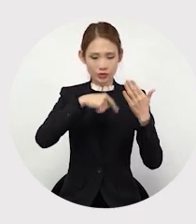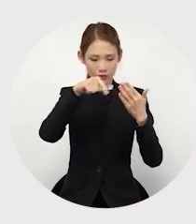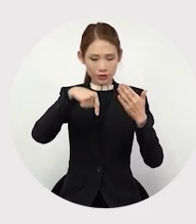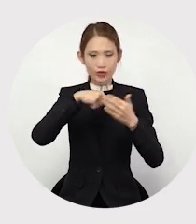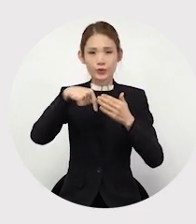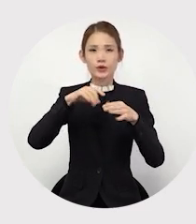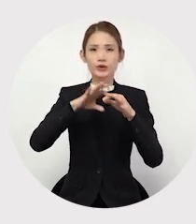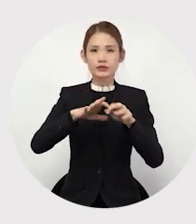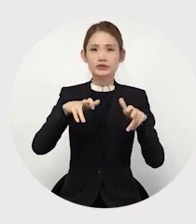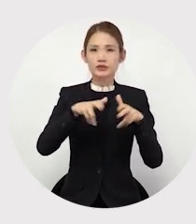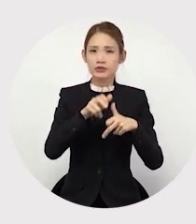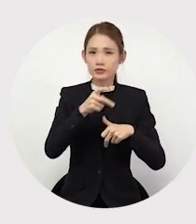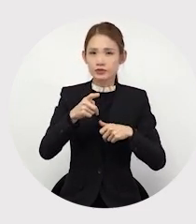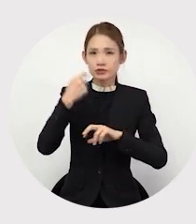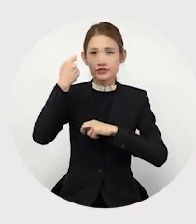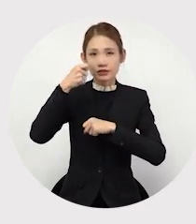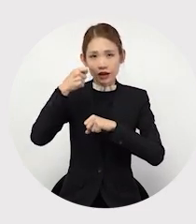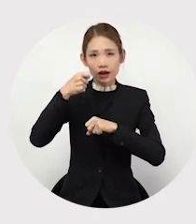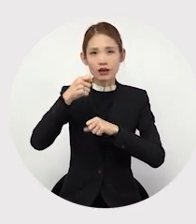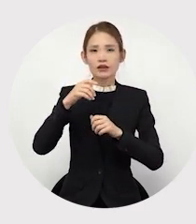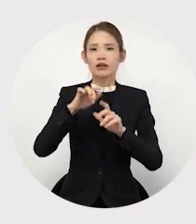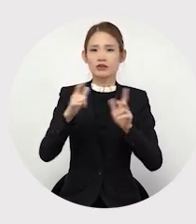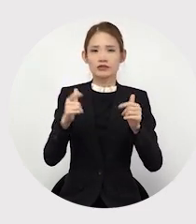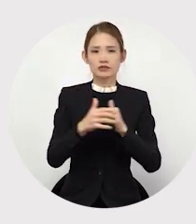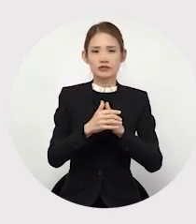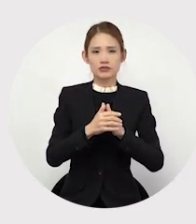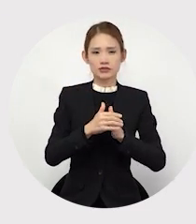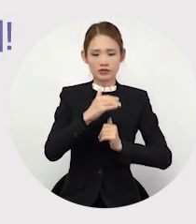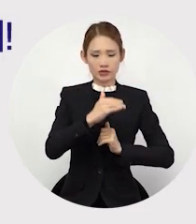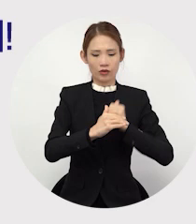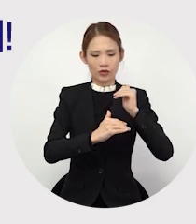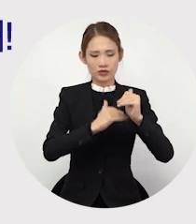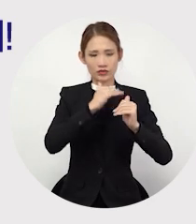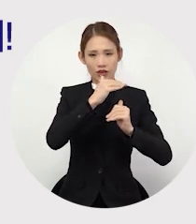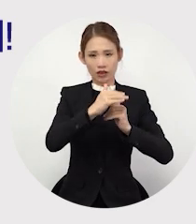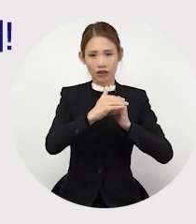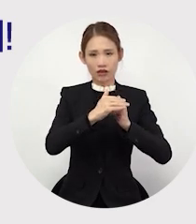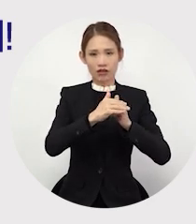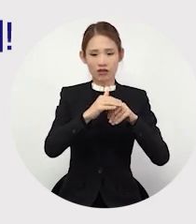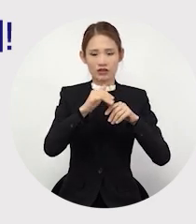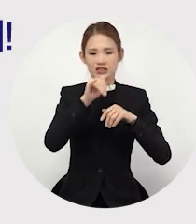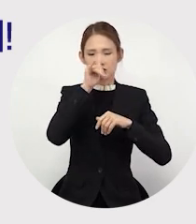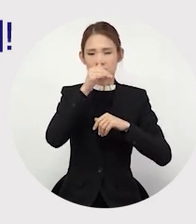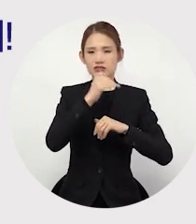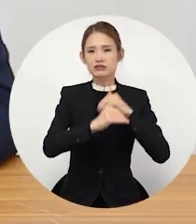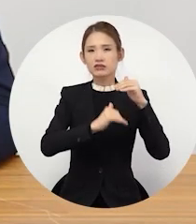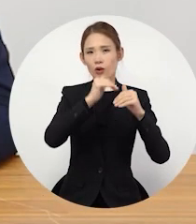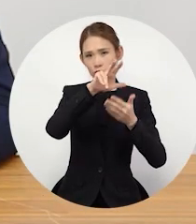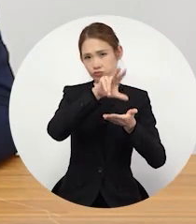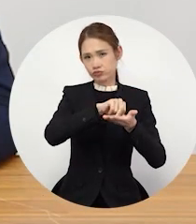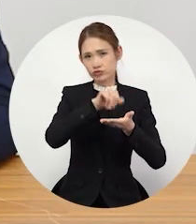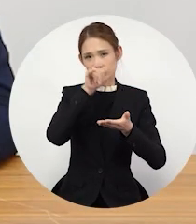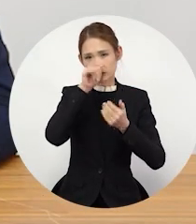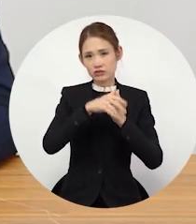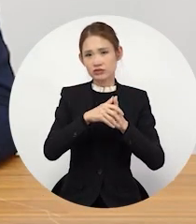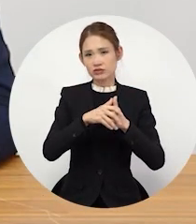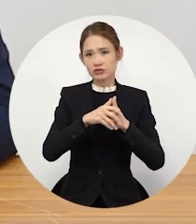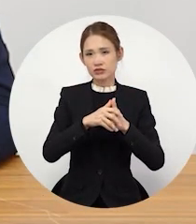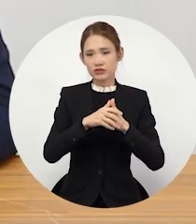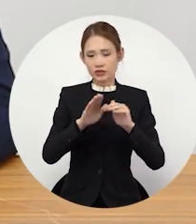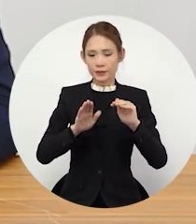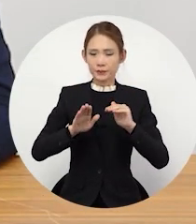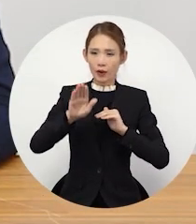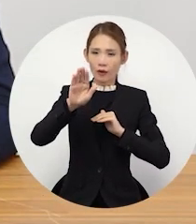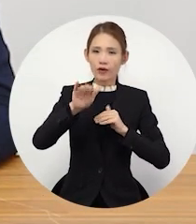퀴즈쇼를 통해서 아, 장애가 이 사람의 다리가 아니라 이 경사가 없는 이 턱에 있는 거구나. 그러니까 3번 그림이